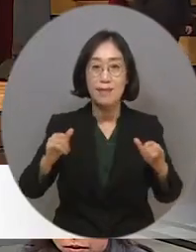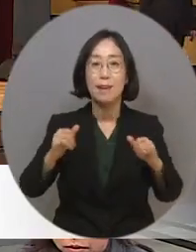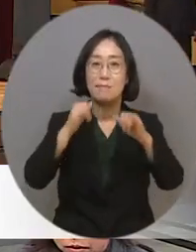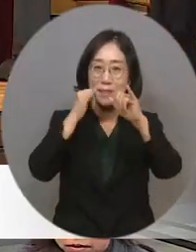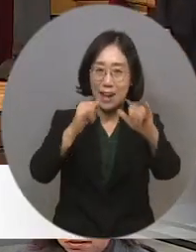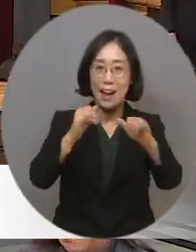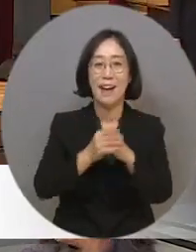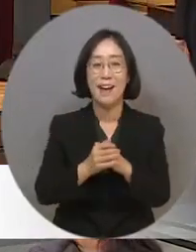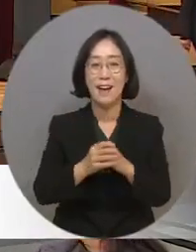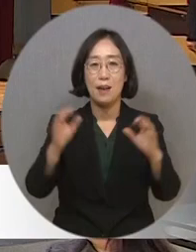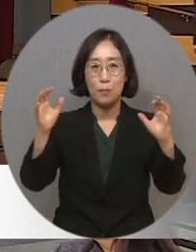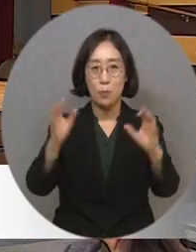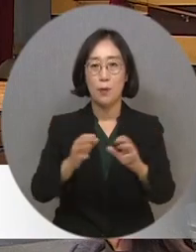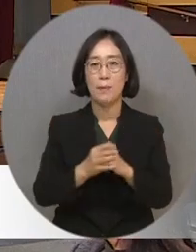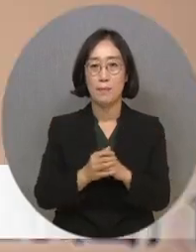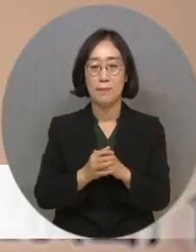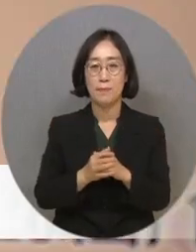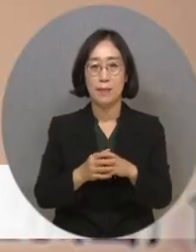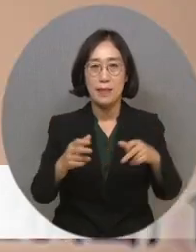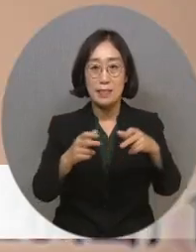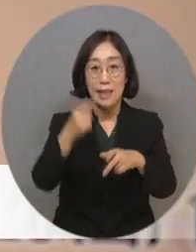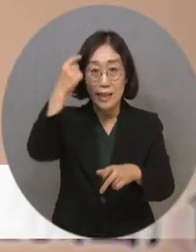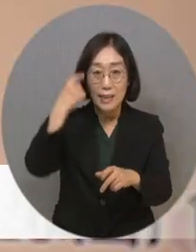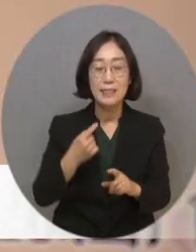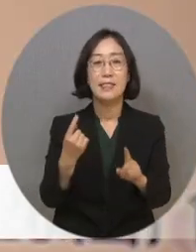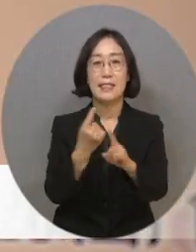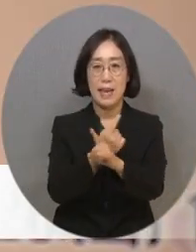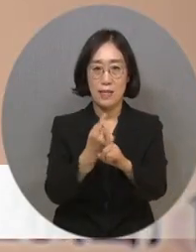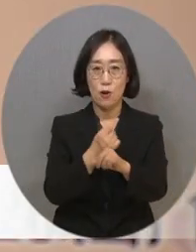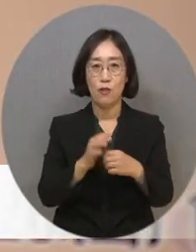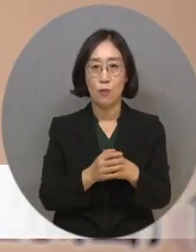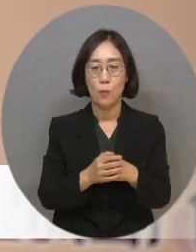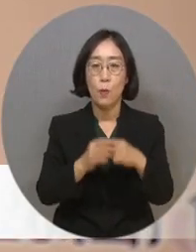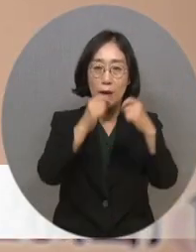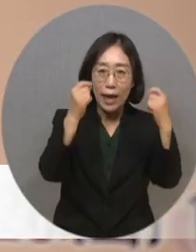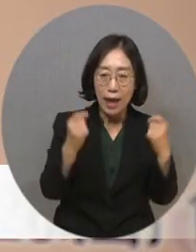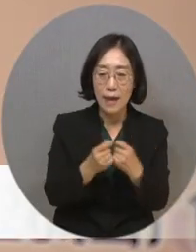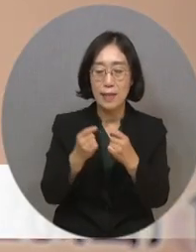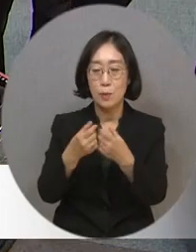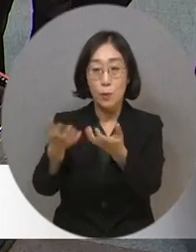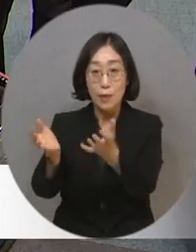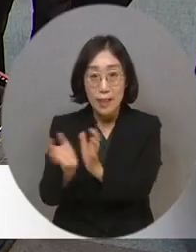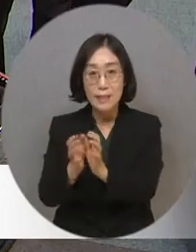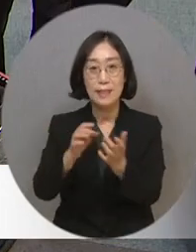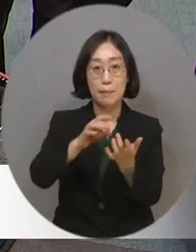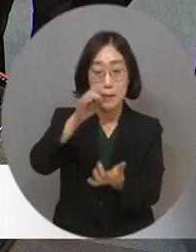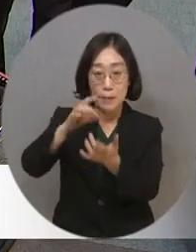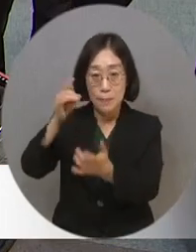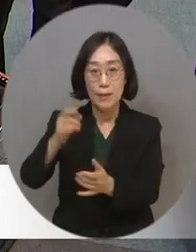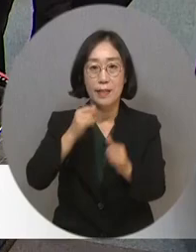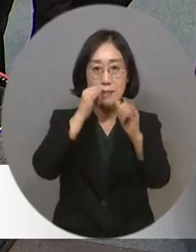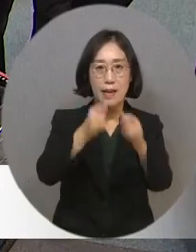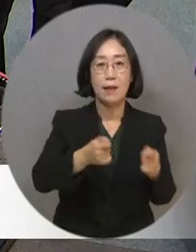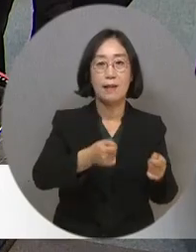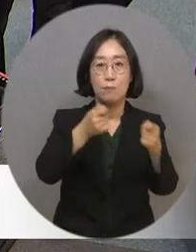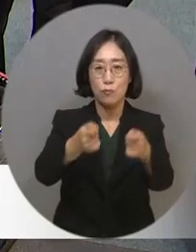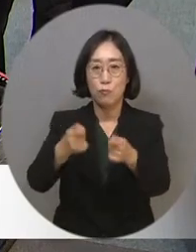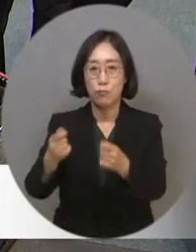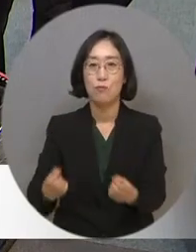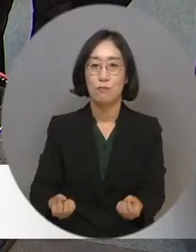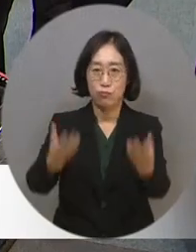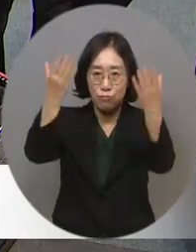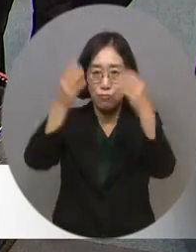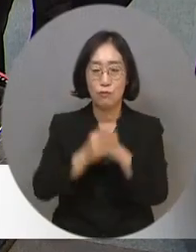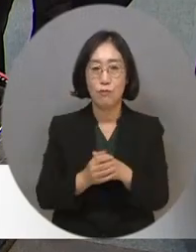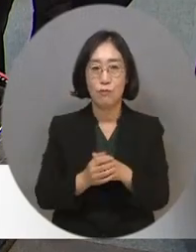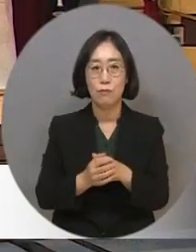먼저 실천상은 장애인식 개선과 사회통합을 위해 노력한 개인과 단체를 선정해 시상하는 행사입니다. 12월